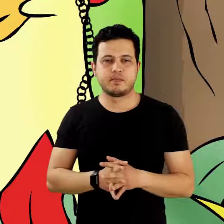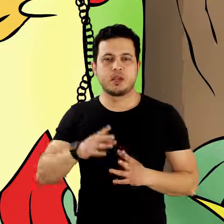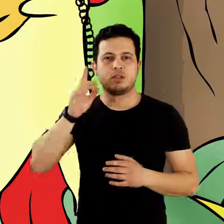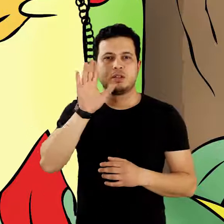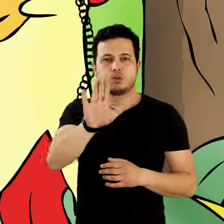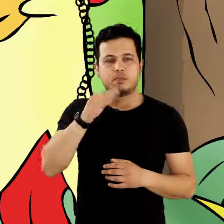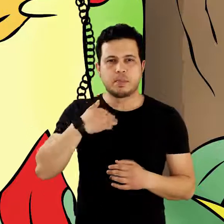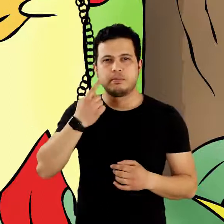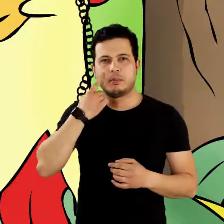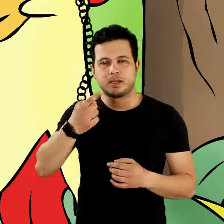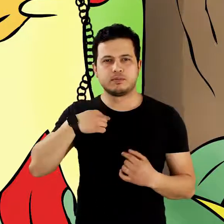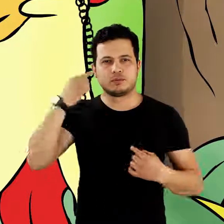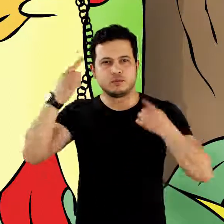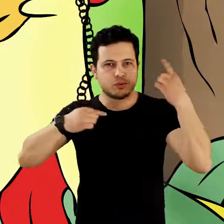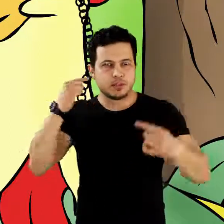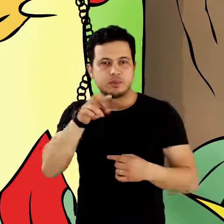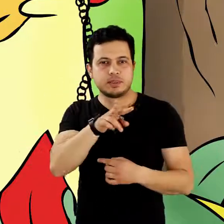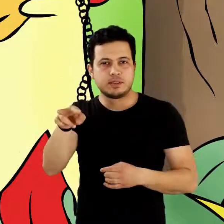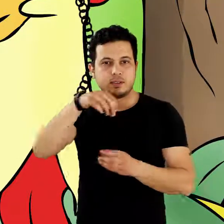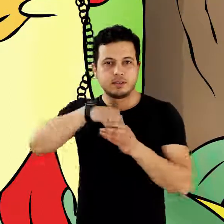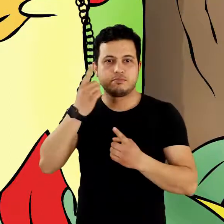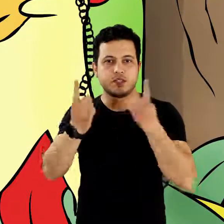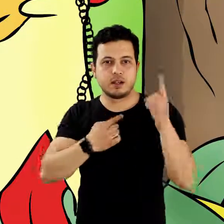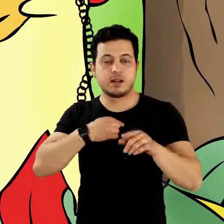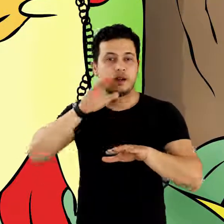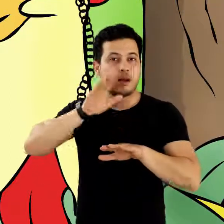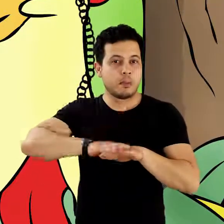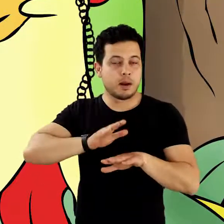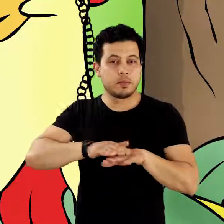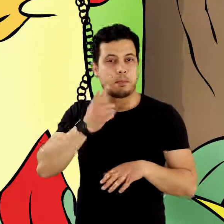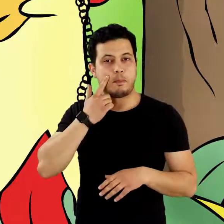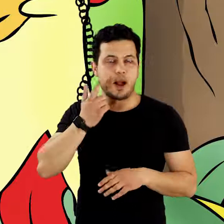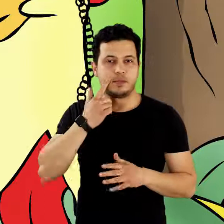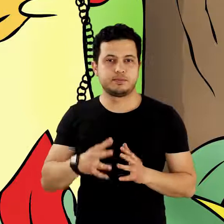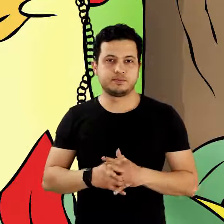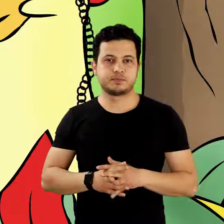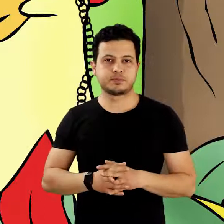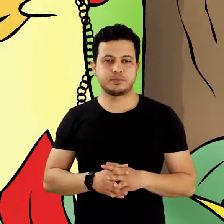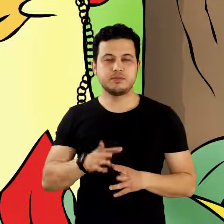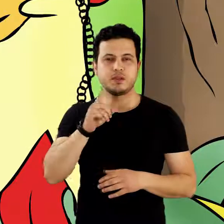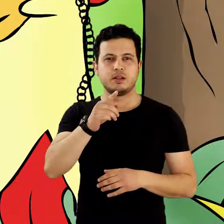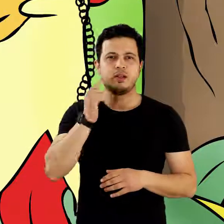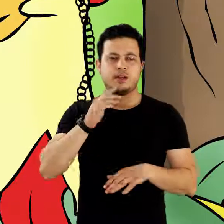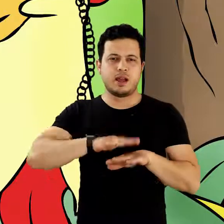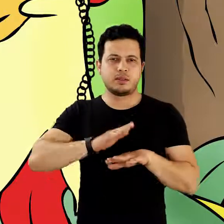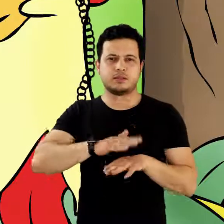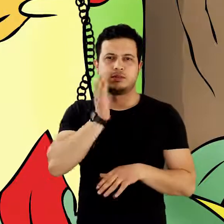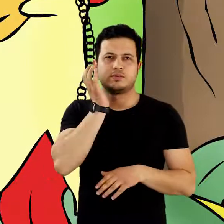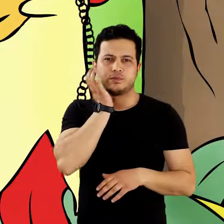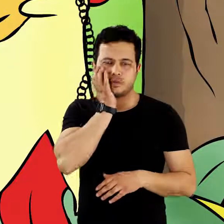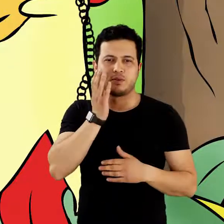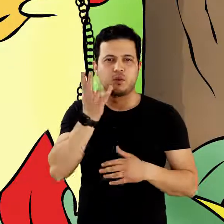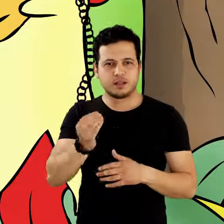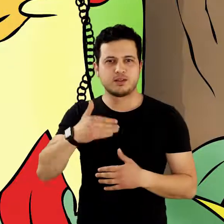Durun bakalım bir düşüneyim. Sizin için bir şeyler yapabilir miyim ki? Elini çenesine koyup bir süre bekledikten sonra